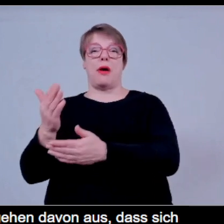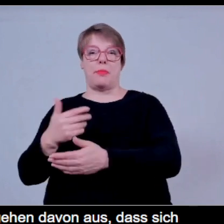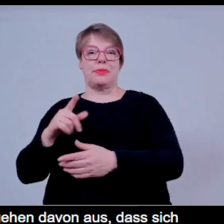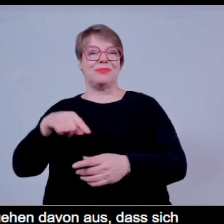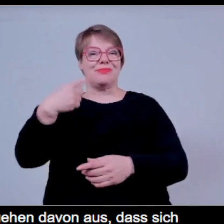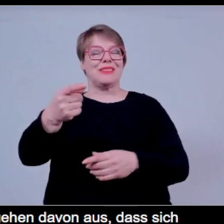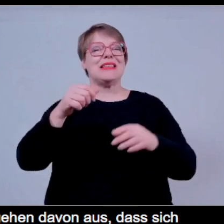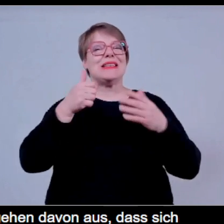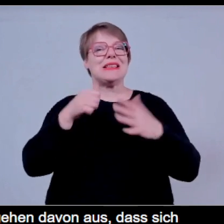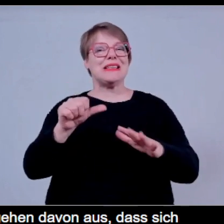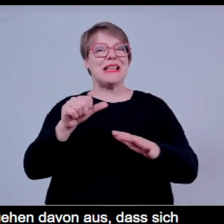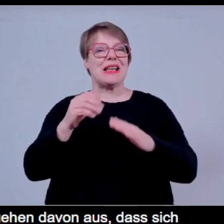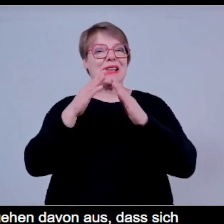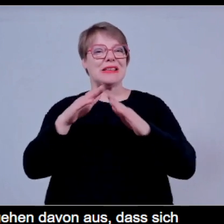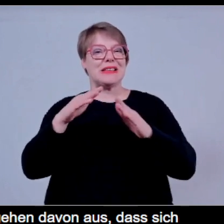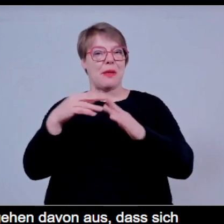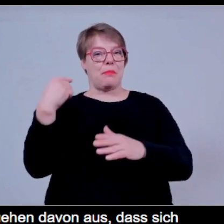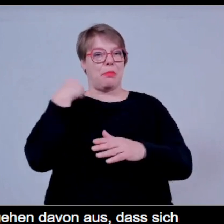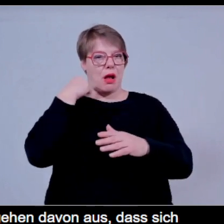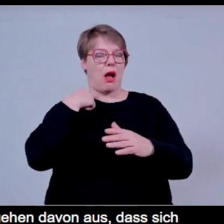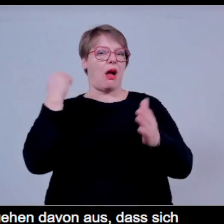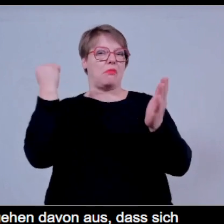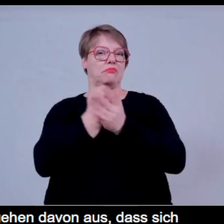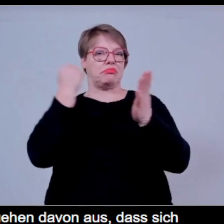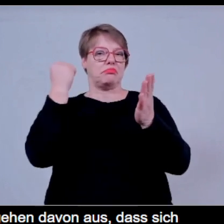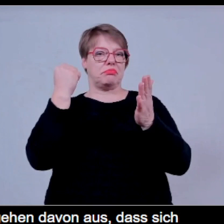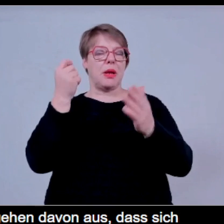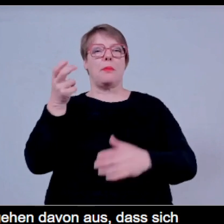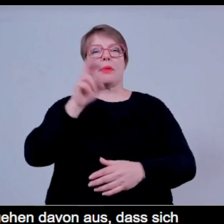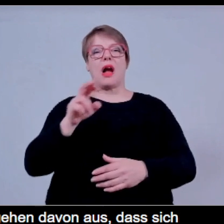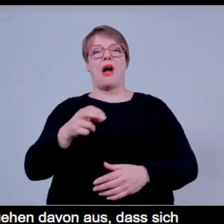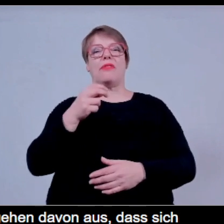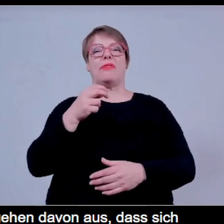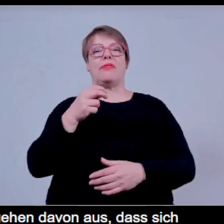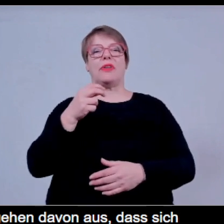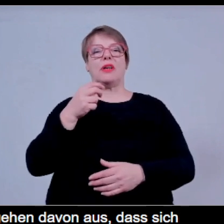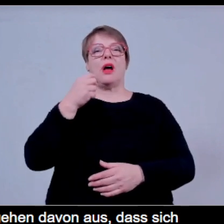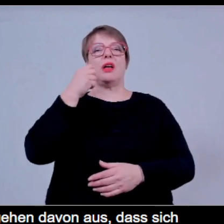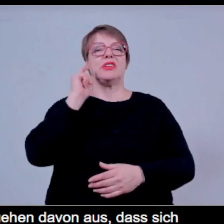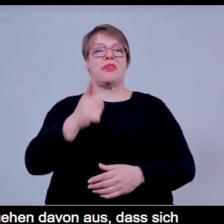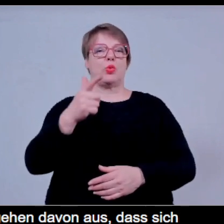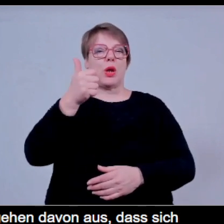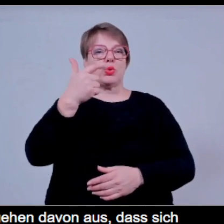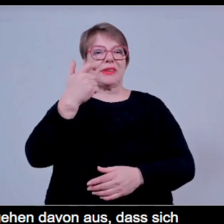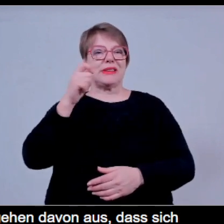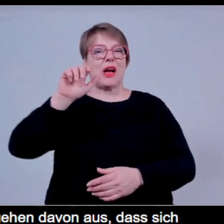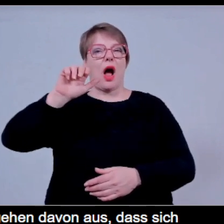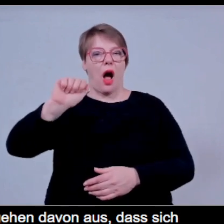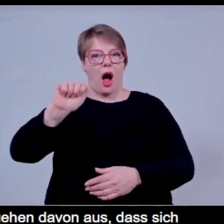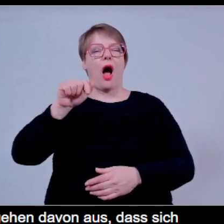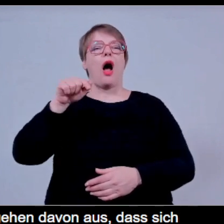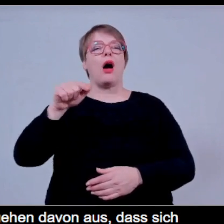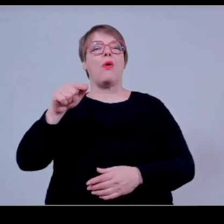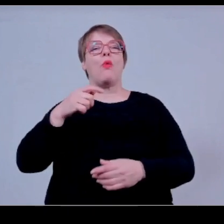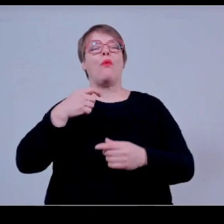Mit Hilfe eines externen Gutachters hat unser Ministerium 50 Städte und Gemeinden ermittelt, in denen das Umwandlungsverbot